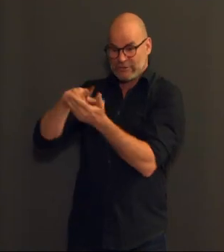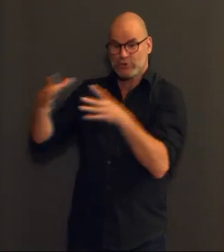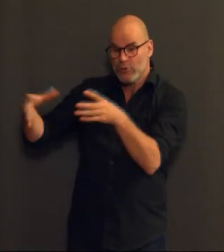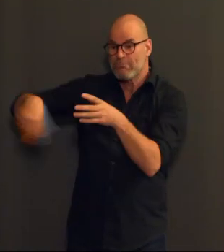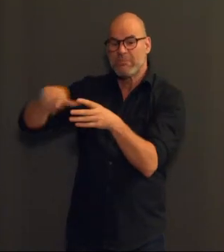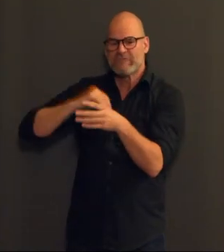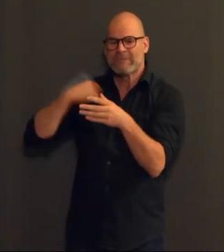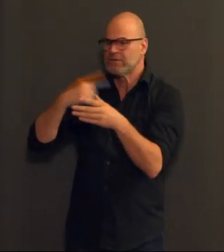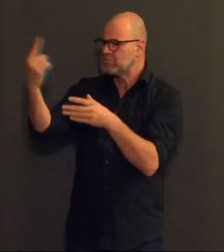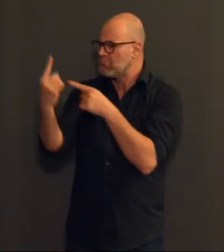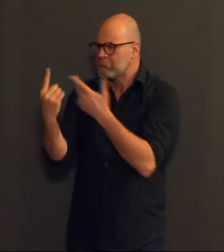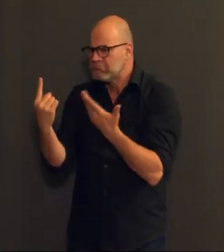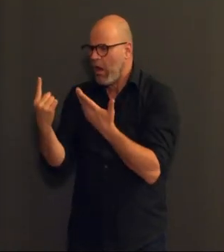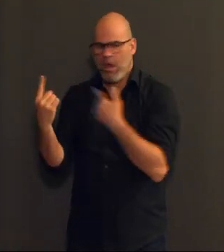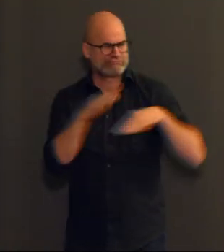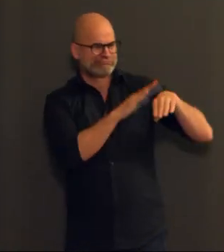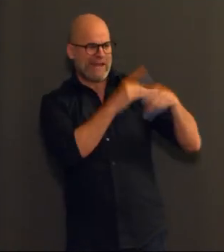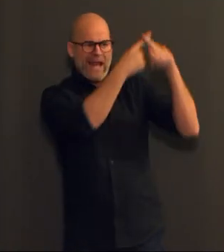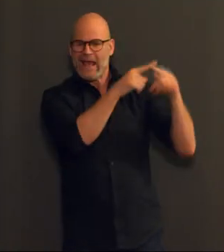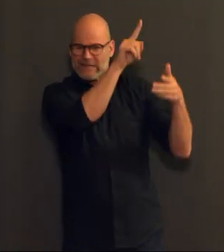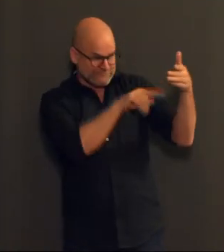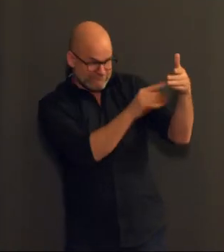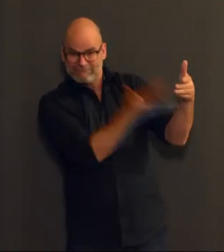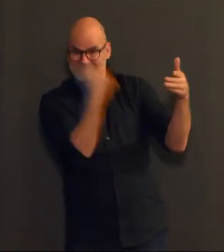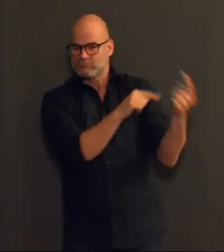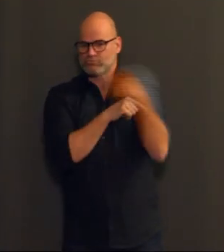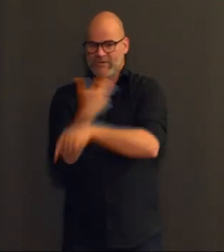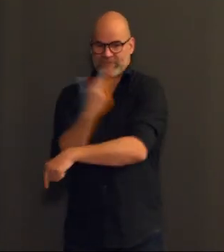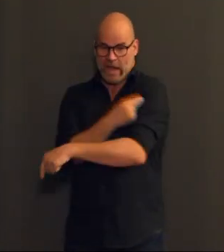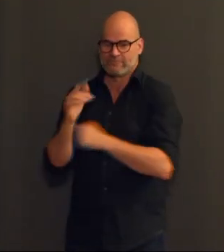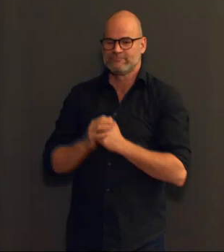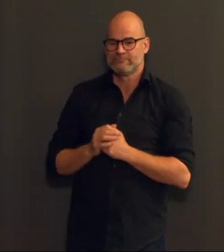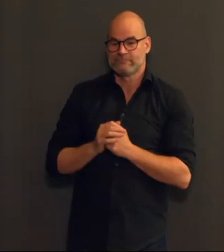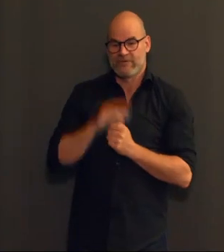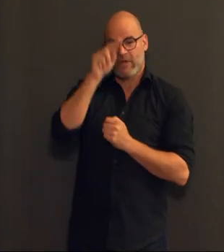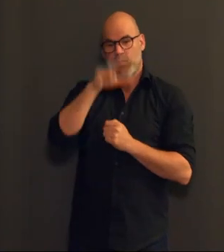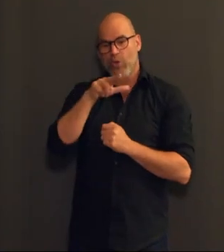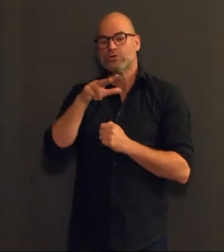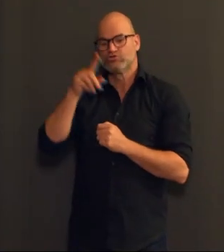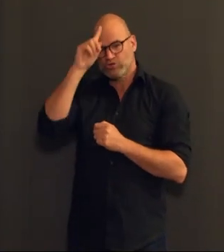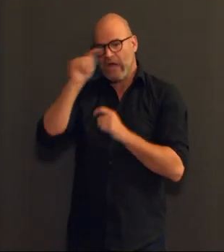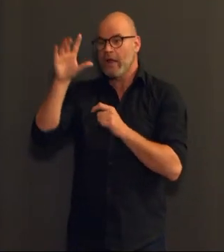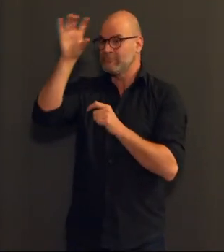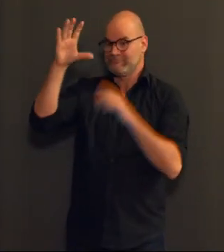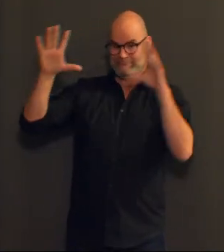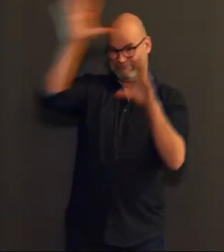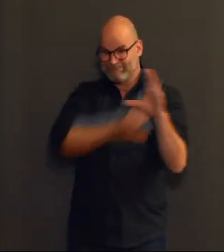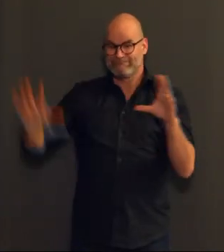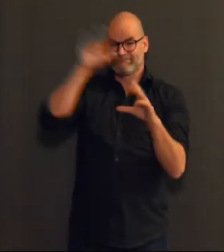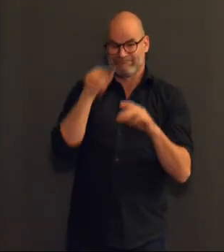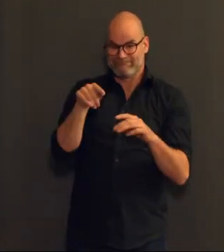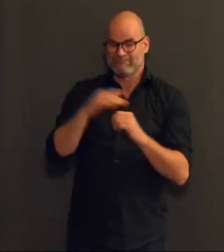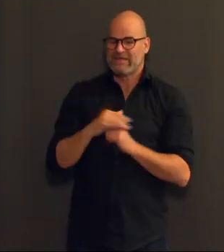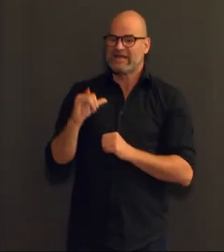71 van de 124 vaccinatiecentra in Vlaanderen, Wallonië en Duitsstalig Brussel hebben zich aangesloten